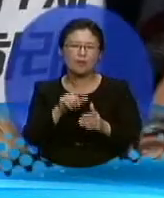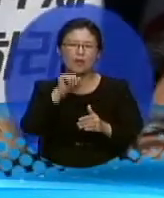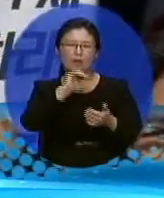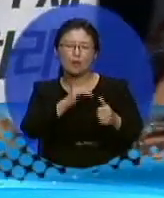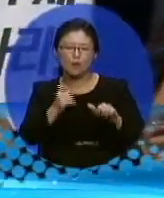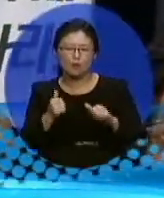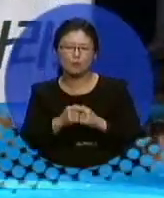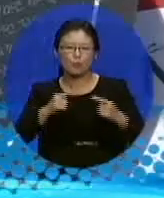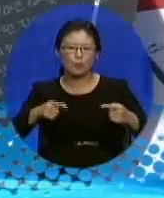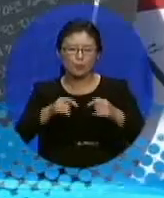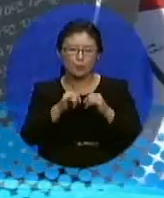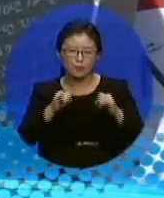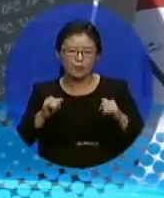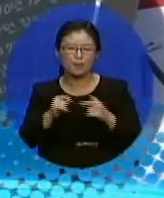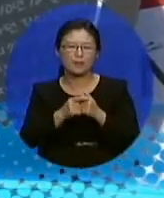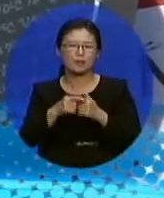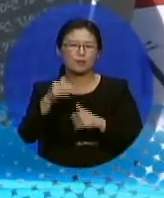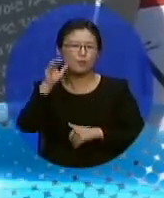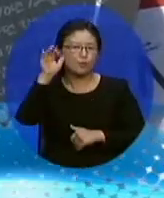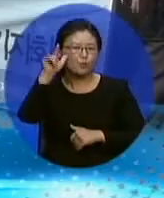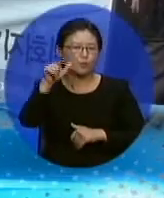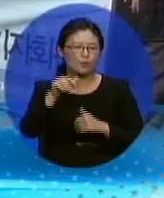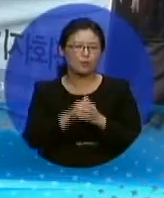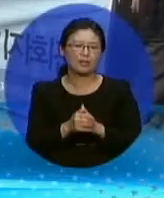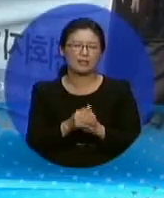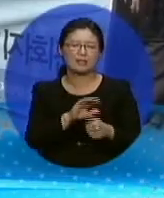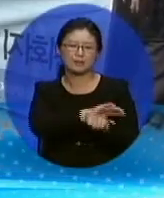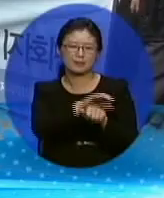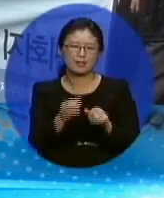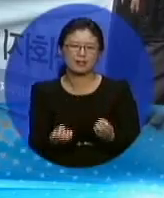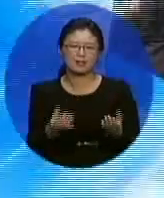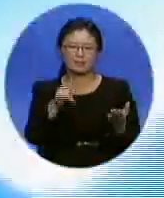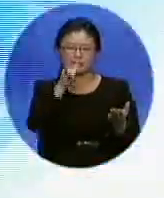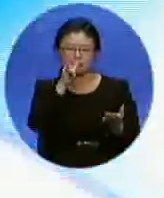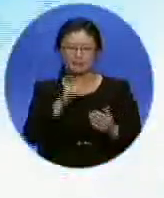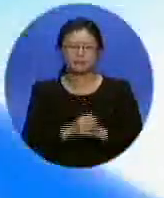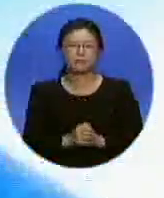숨진 노점상과 노숙인 등을 추모하는 빈곤 장례식을 가졌습니다.